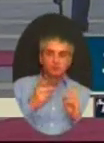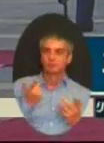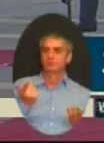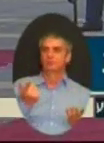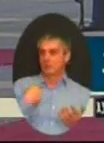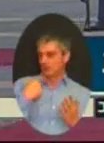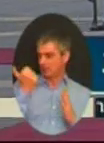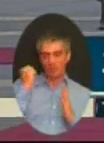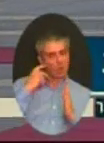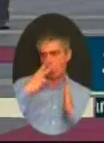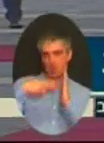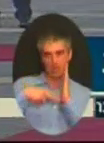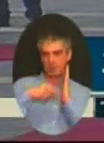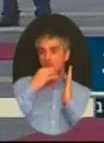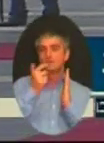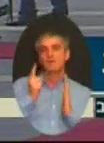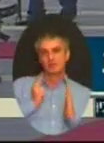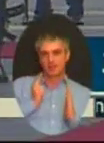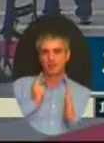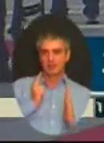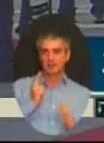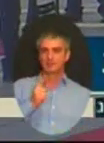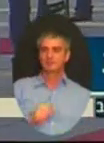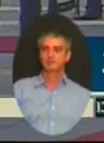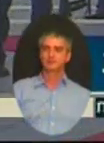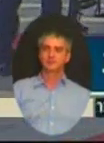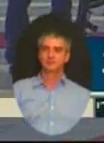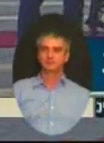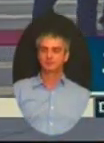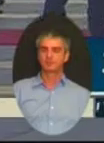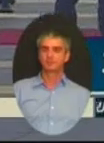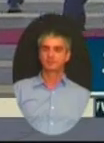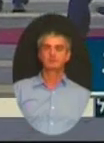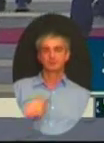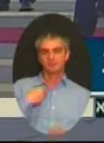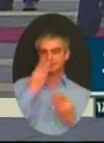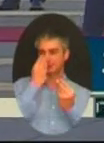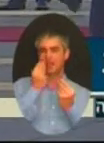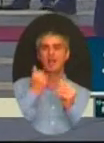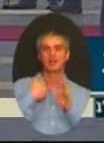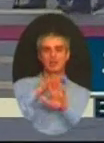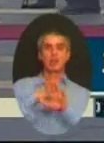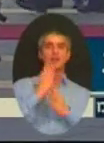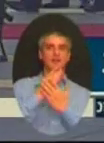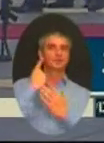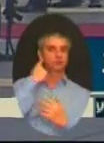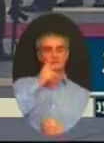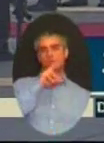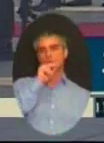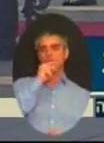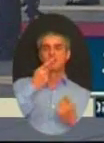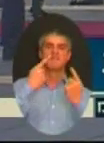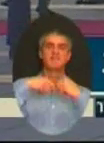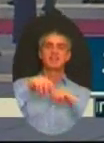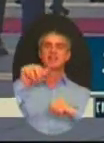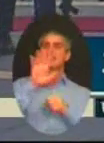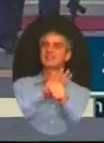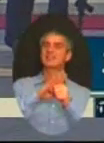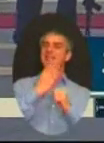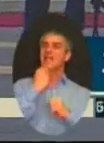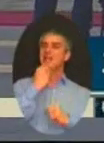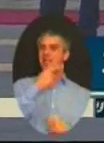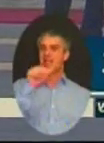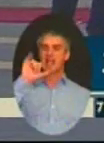את הנאום, אבל אני אומר לך, אתה תחכה 30 יש לך איזה הדלפות מראש? יש לי אינטואיציה. לא, שמעתי אותו מדבר בוועידת איפאק לפני